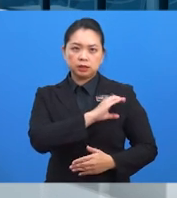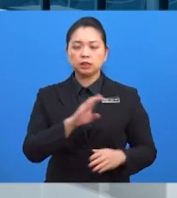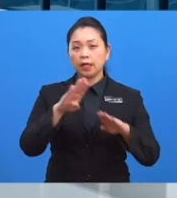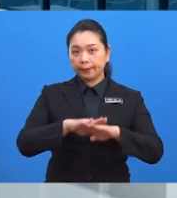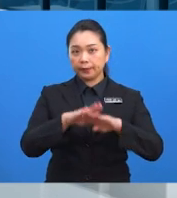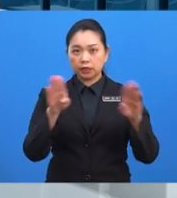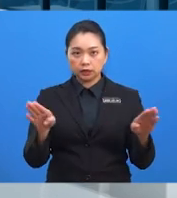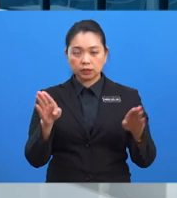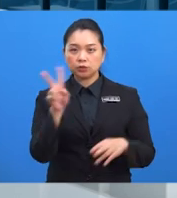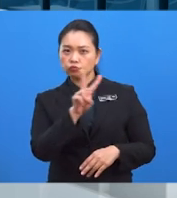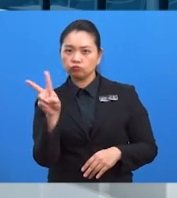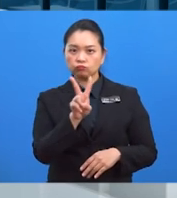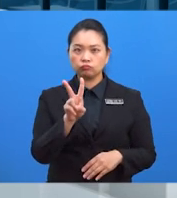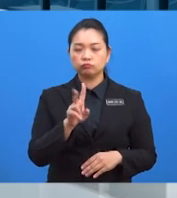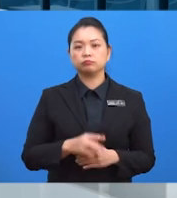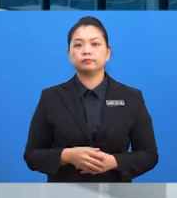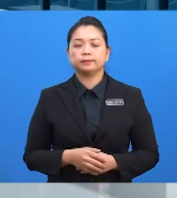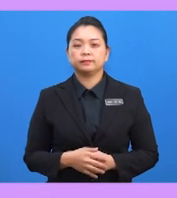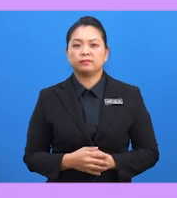barang keperluan dan barang kehendak?